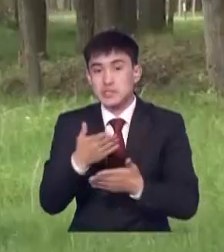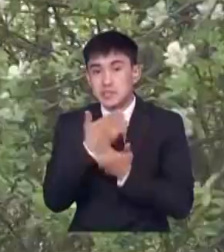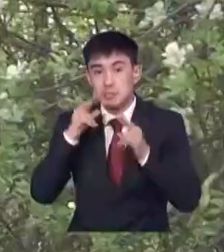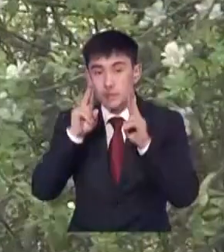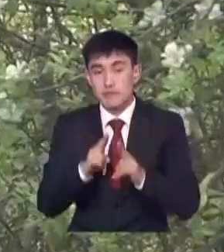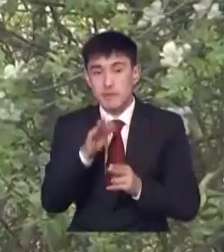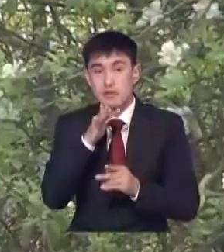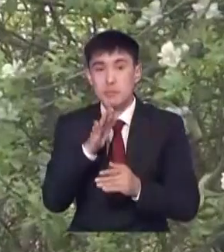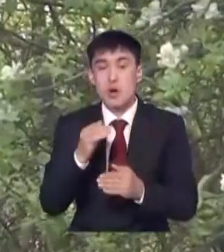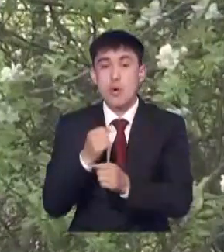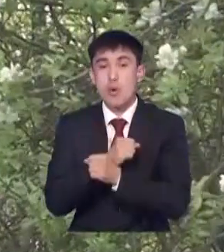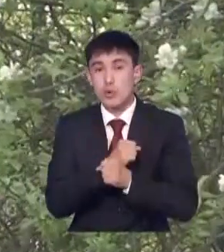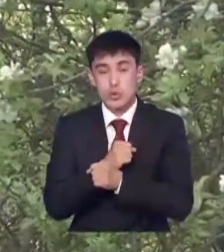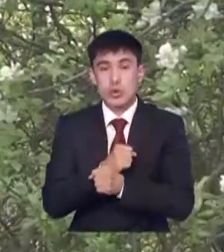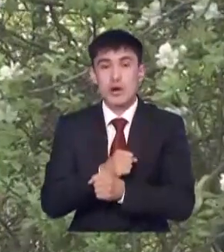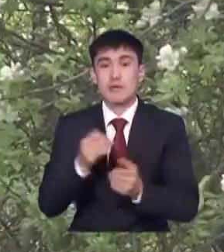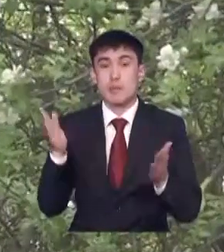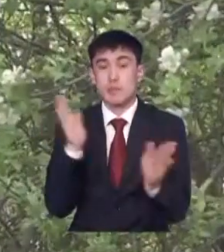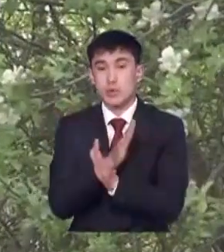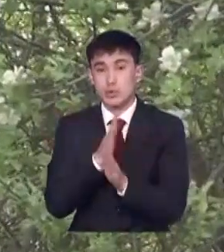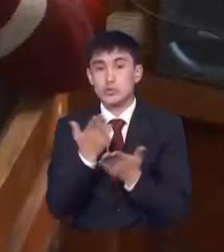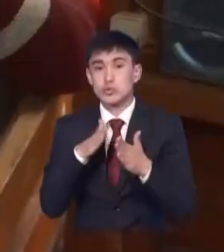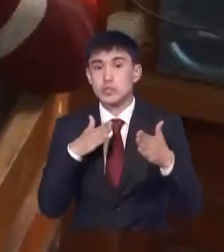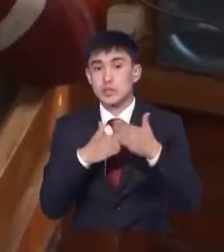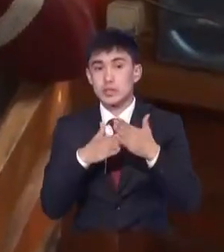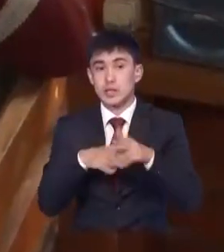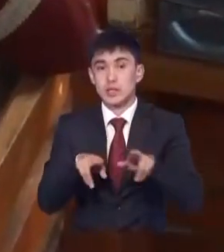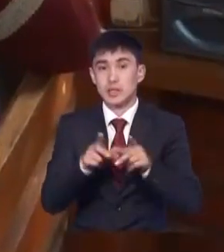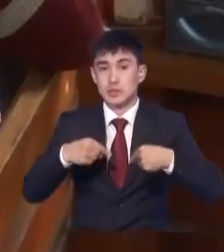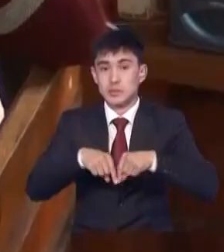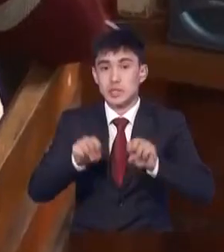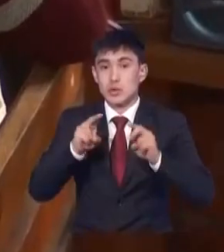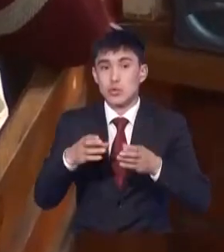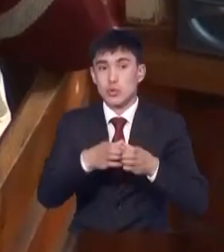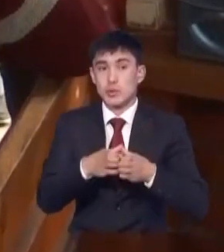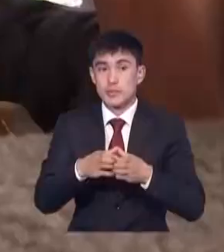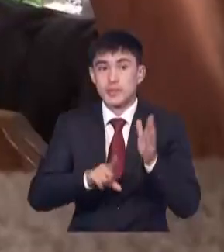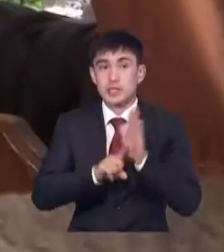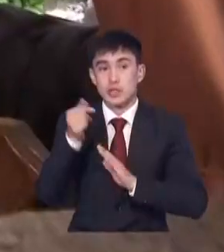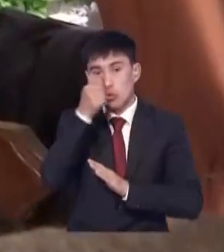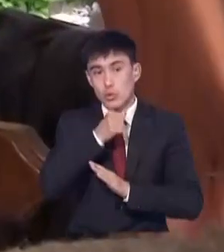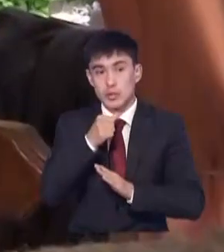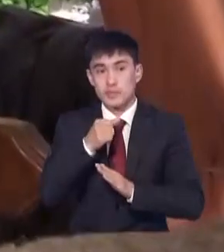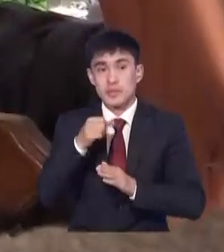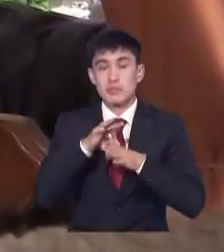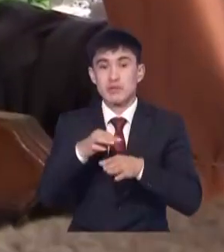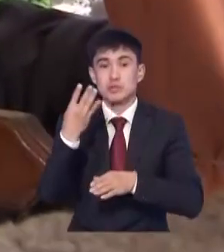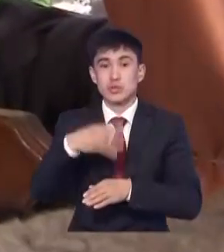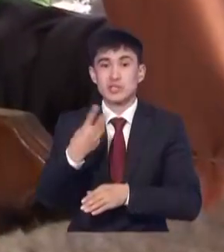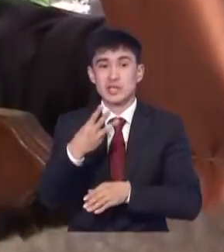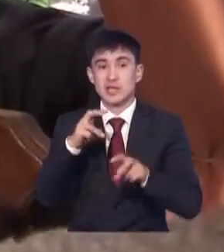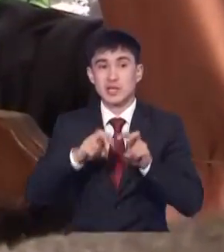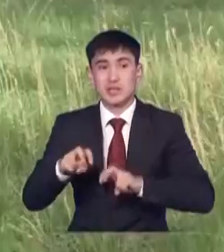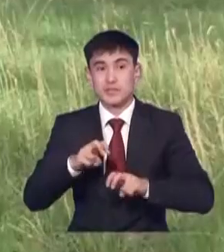время отдыха на природе. Для пресечения подобных случаев были организованы специальные мобильные группы, которые с начала года провели 43 рейда. В